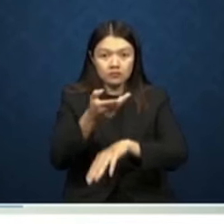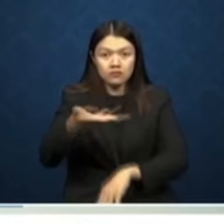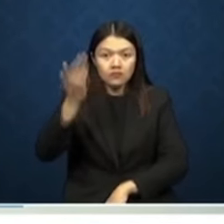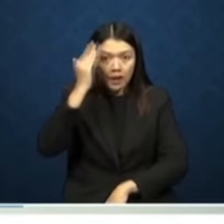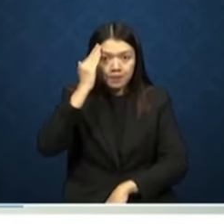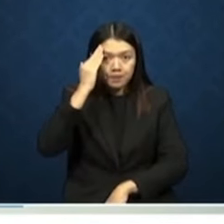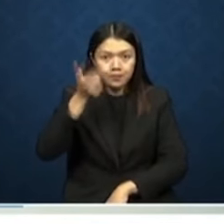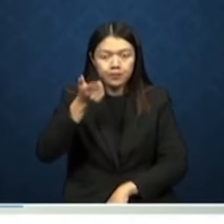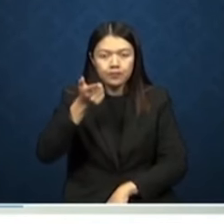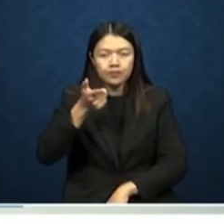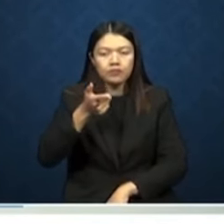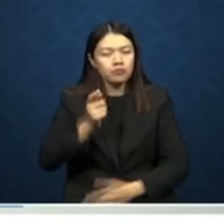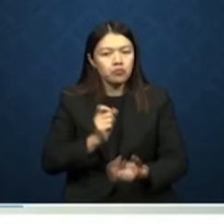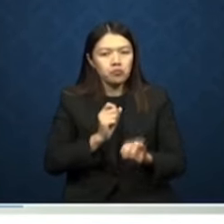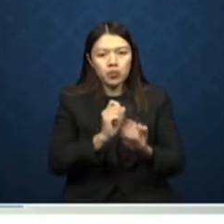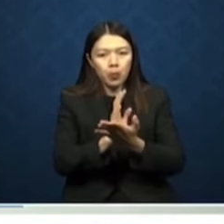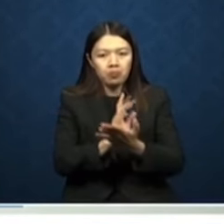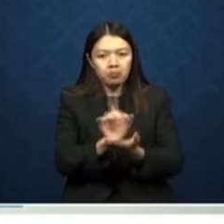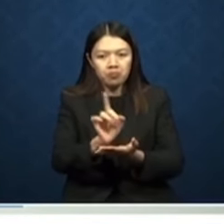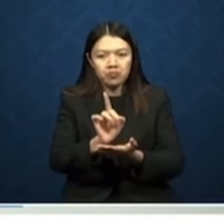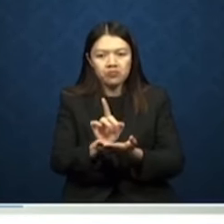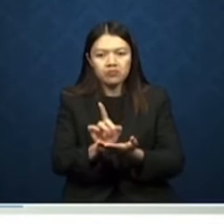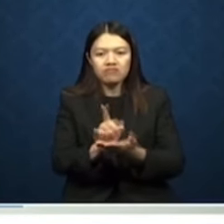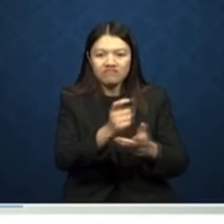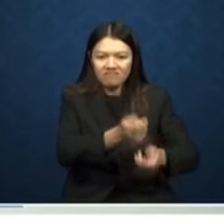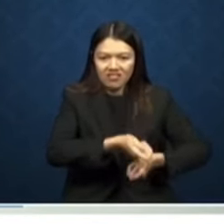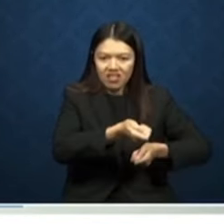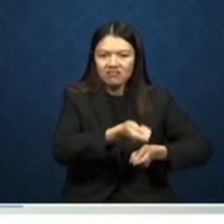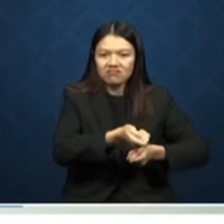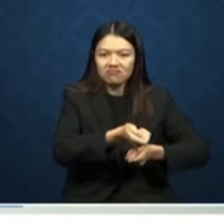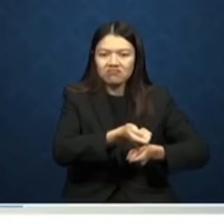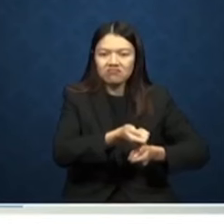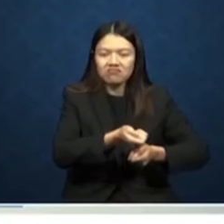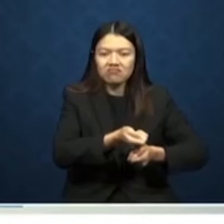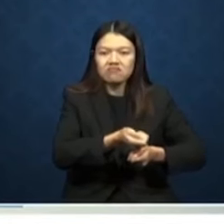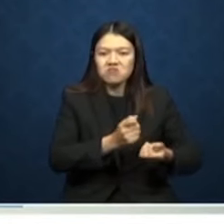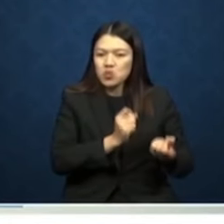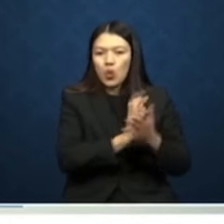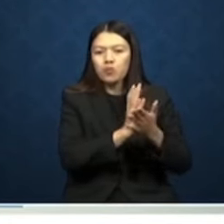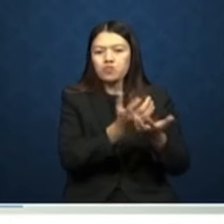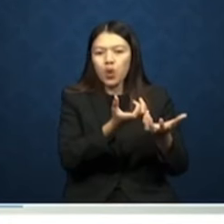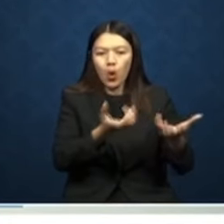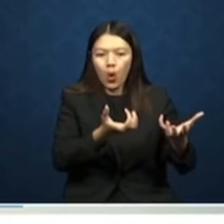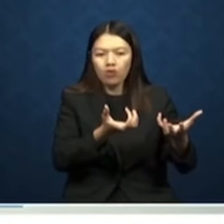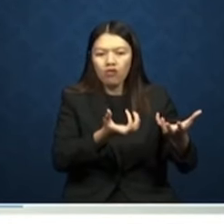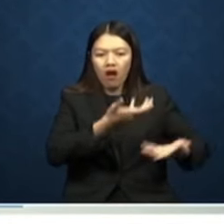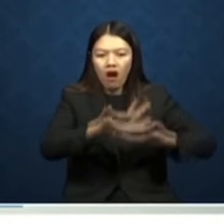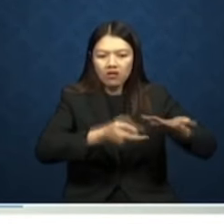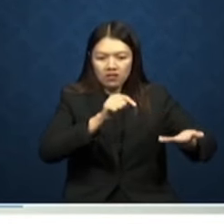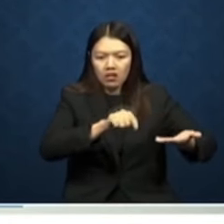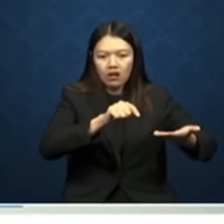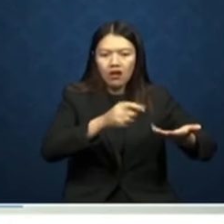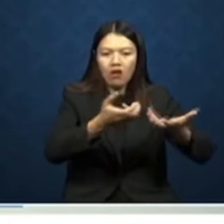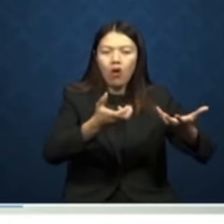ว่าความเสียหายที่เกิดขึ้นกับภาคการเกษตรสินค้าที่สำแดงเป็นสินค้า